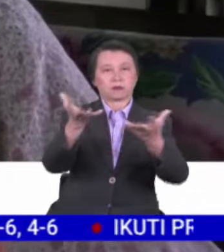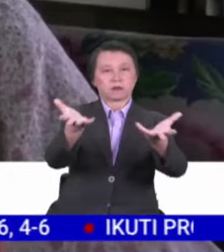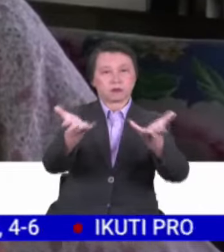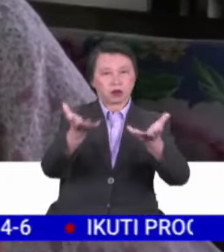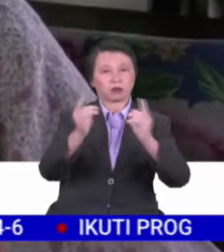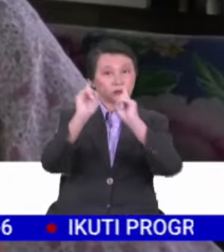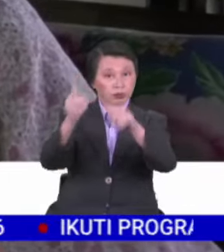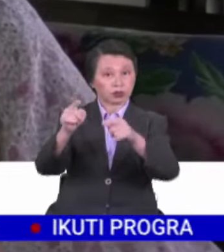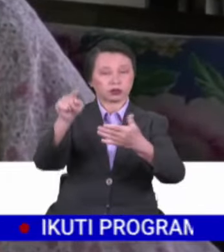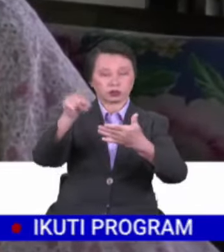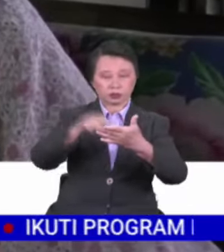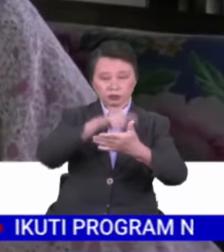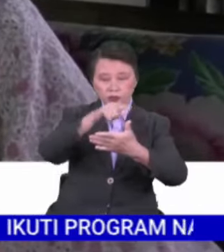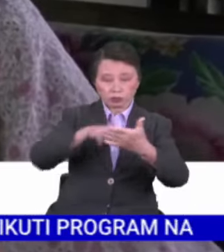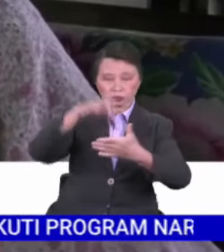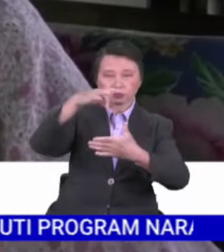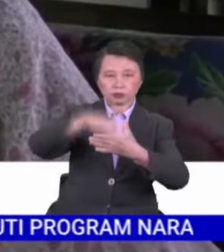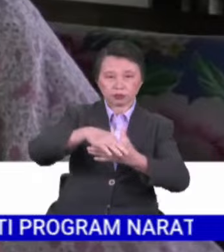mengundi.